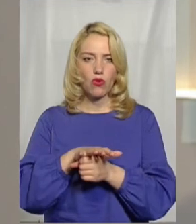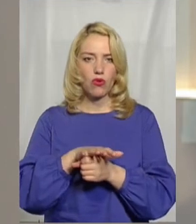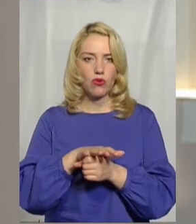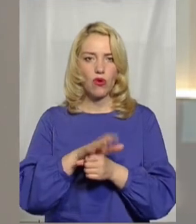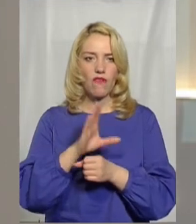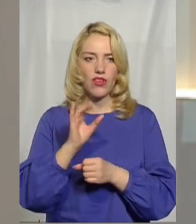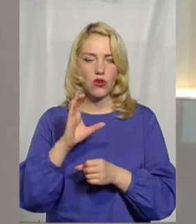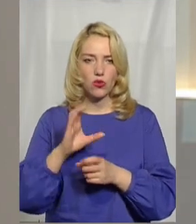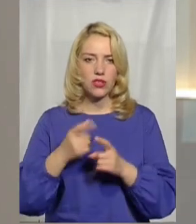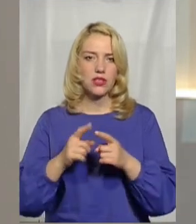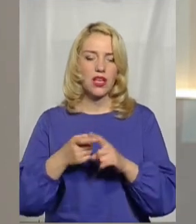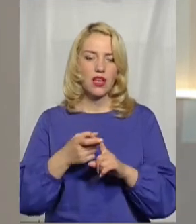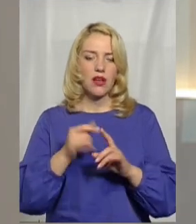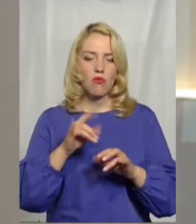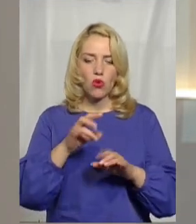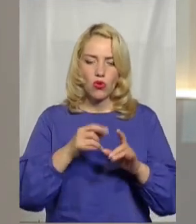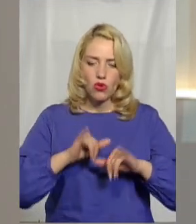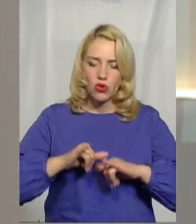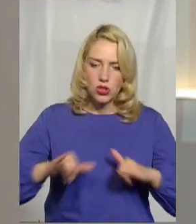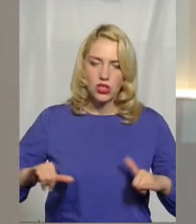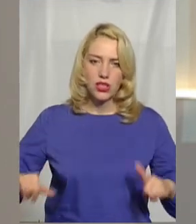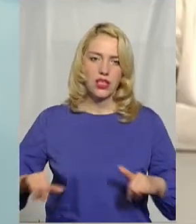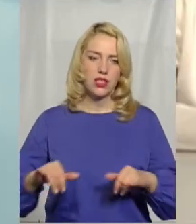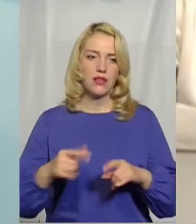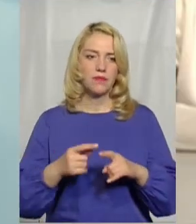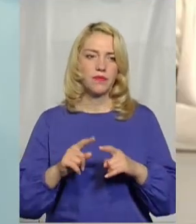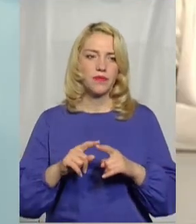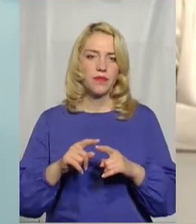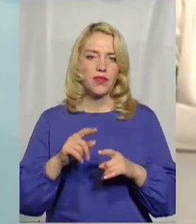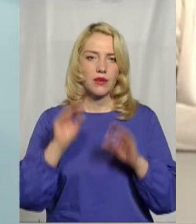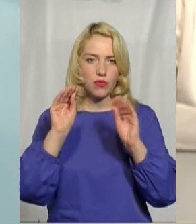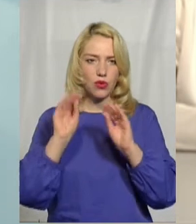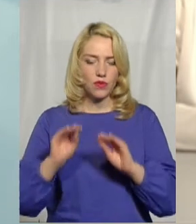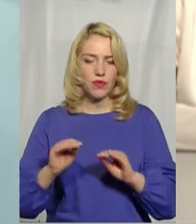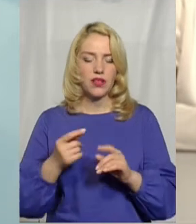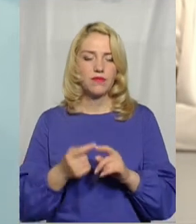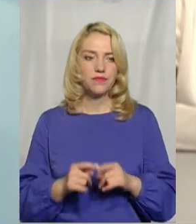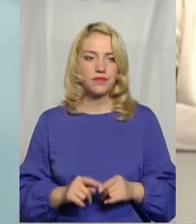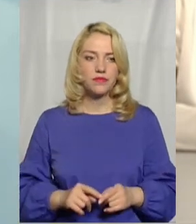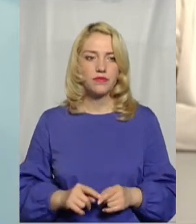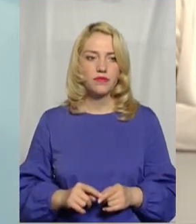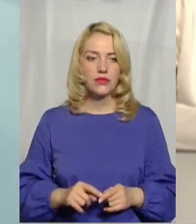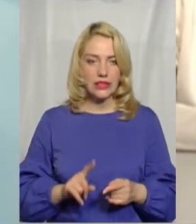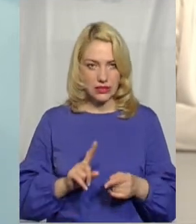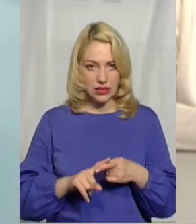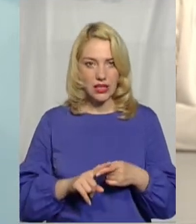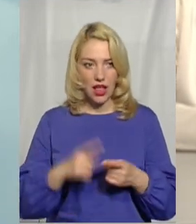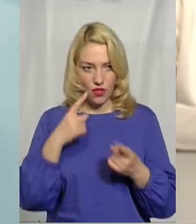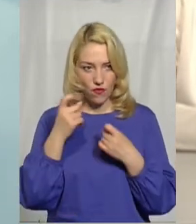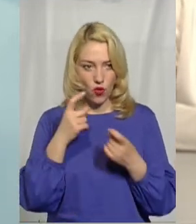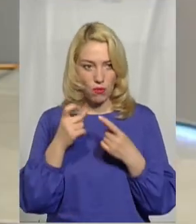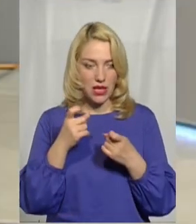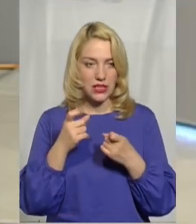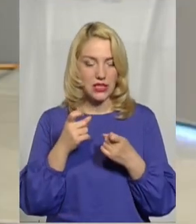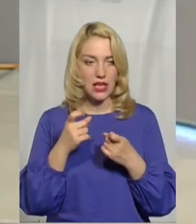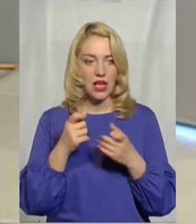з поширенням гострої респіраторної хвороби COVID-19. Та її наслідками. Це інформація